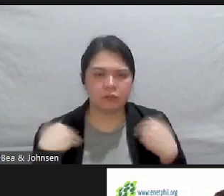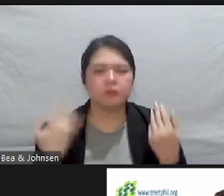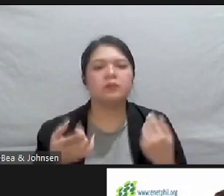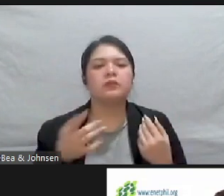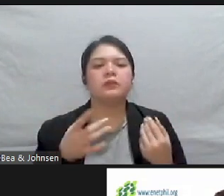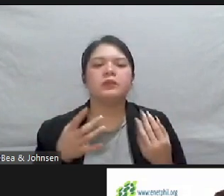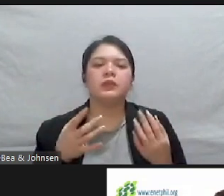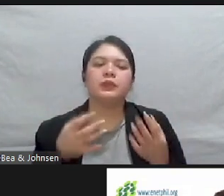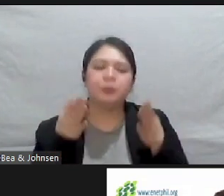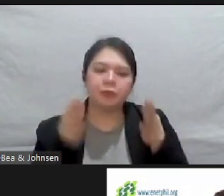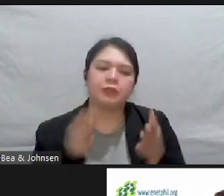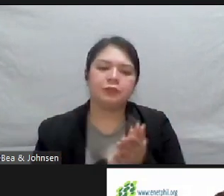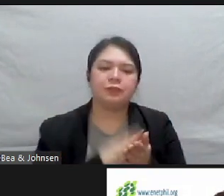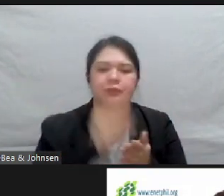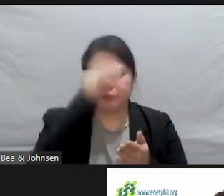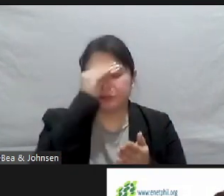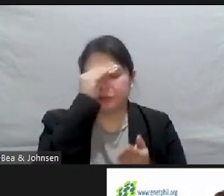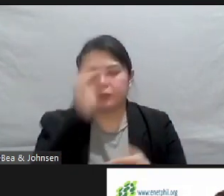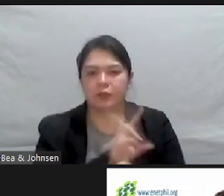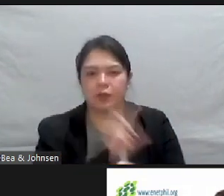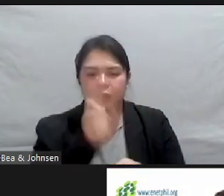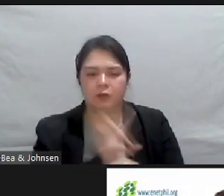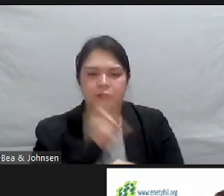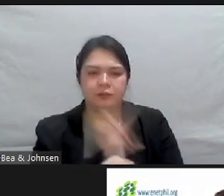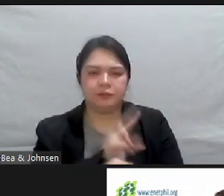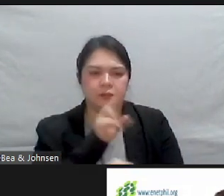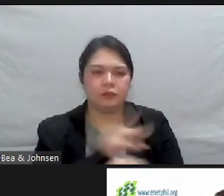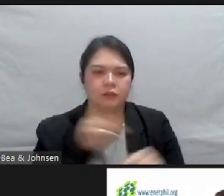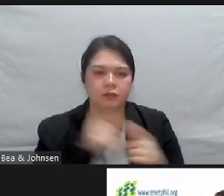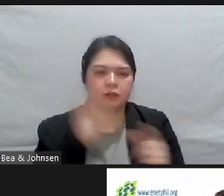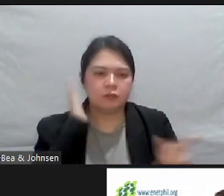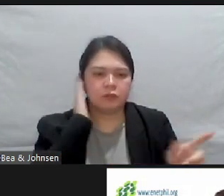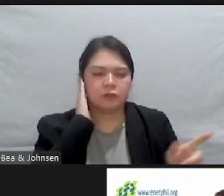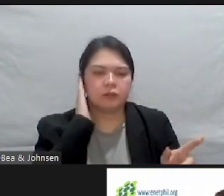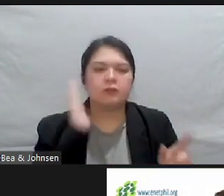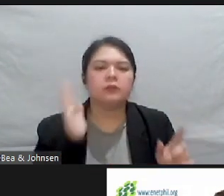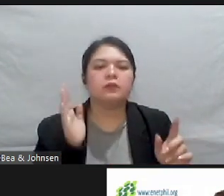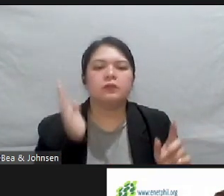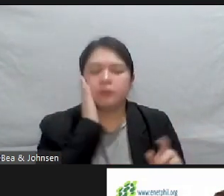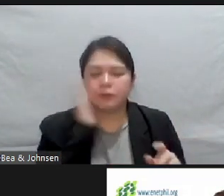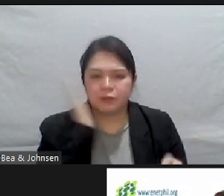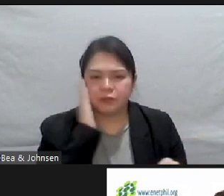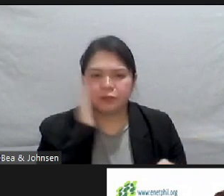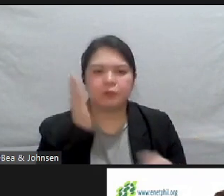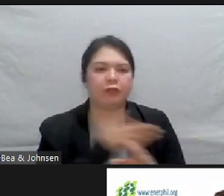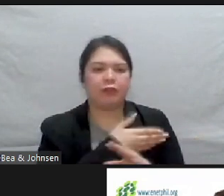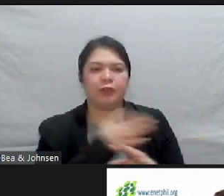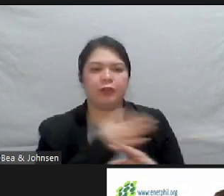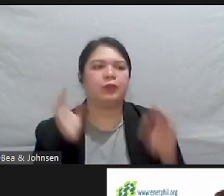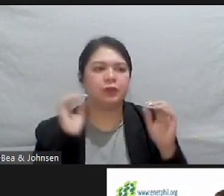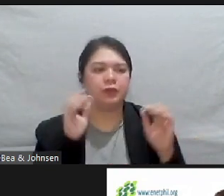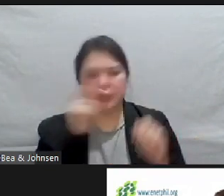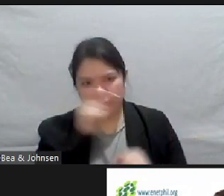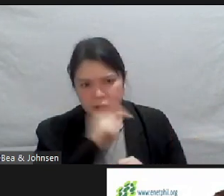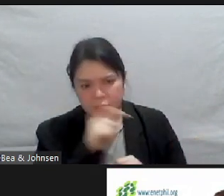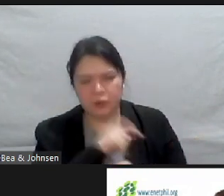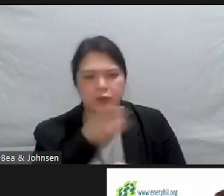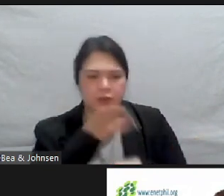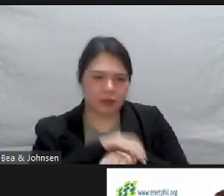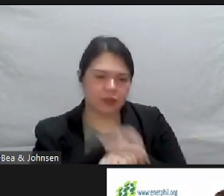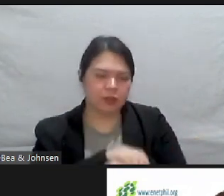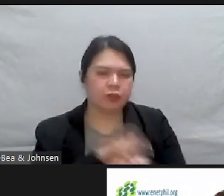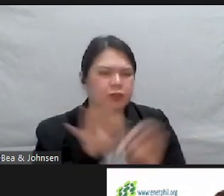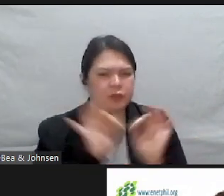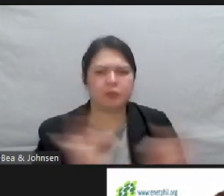learn gamit yung lingwahe na alam nilang una, bago yung Tagalog, bago yung English. So, importante